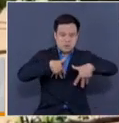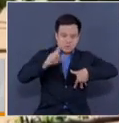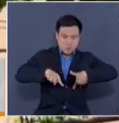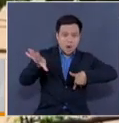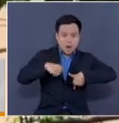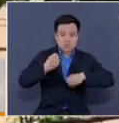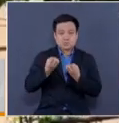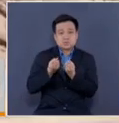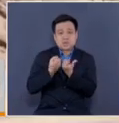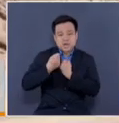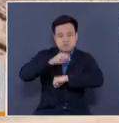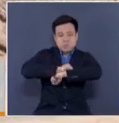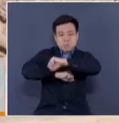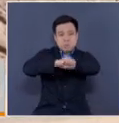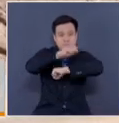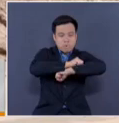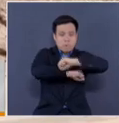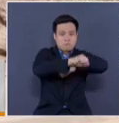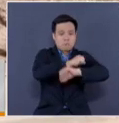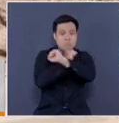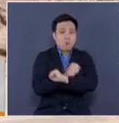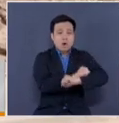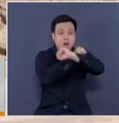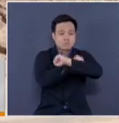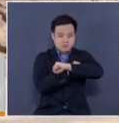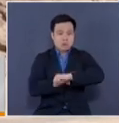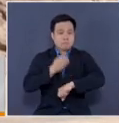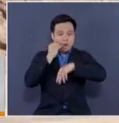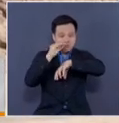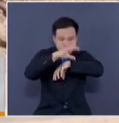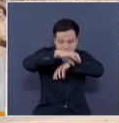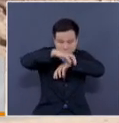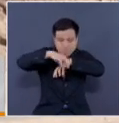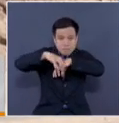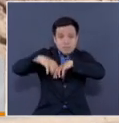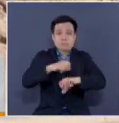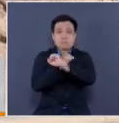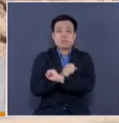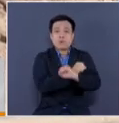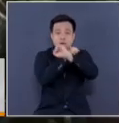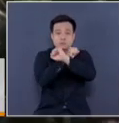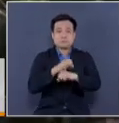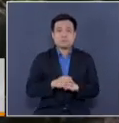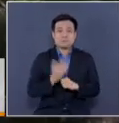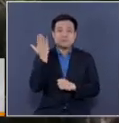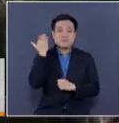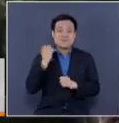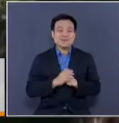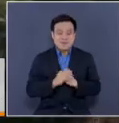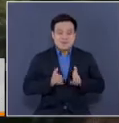ไปกระทบตัวบ้านป้องกันบ้านทรุดเหมือนข่าวเมื่อกี้นี้ค ่ะใช่ครับแล้วก็เมื่อกี้ท่านผู้ชมเห็นนะฮะทหารก็ดีนะฮะเจ้าหน้